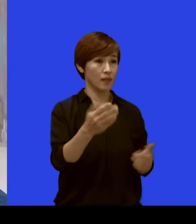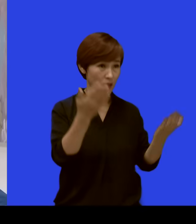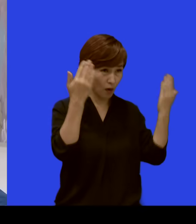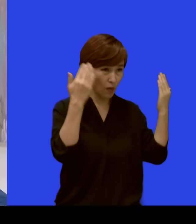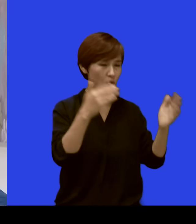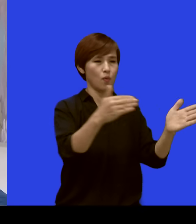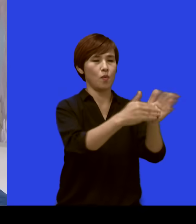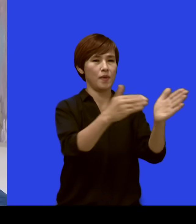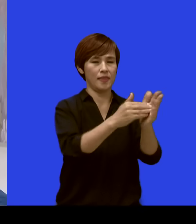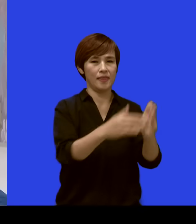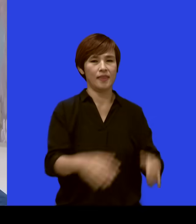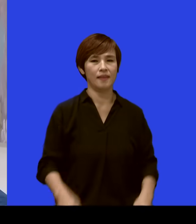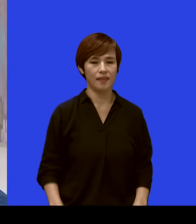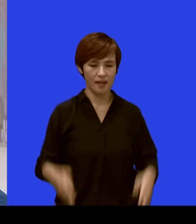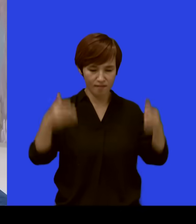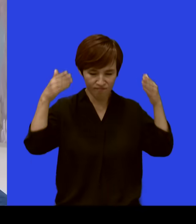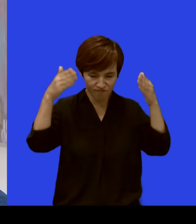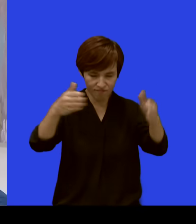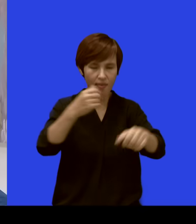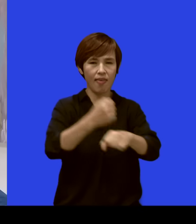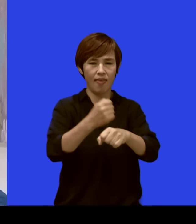니에미아와 백향나무에 올인하겠다.